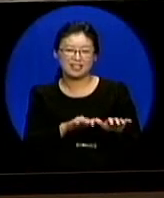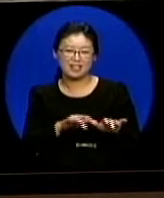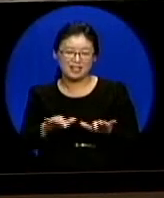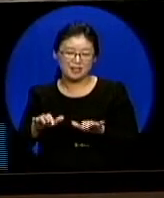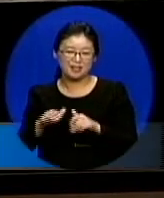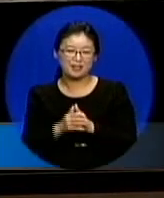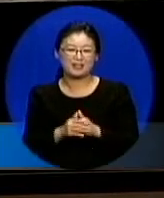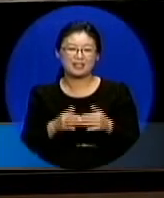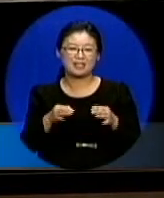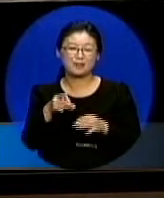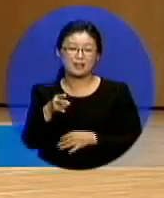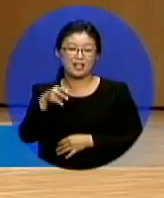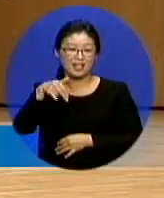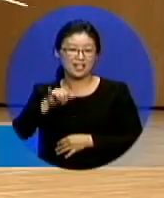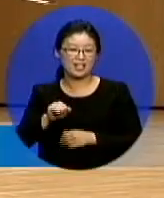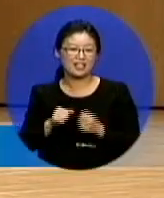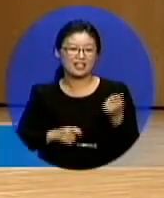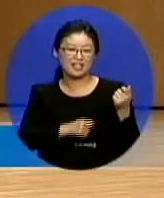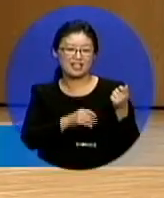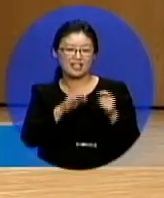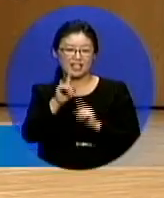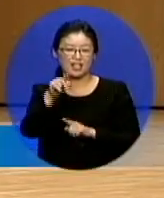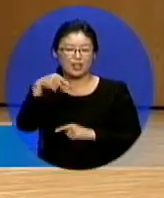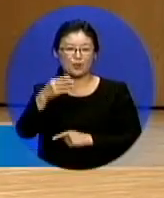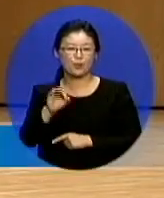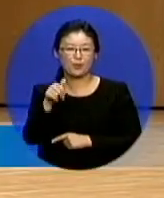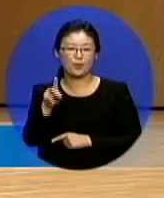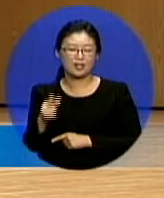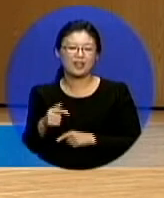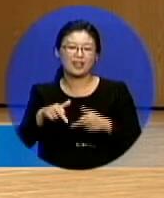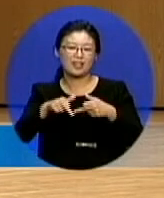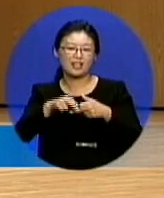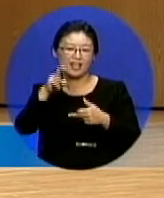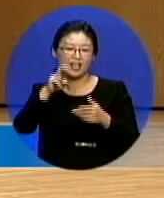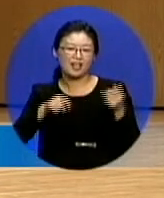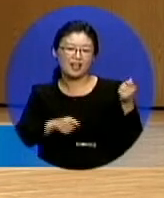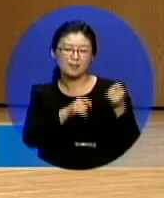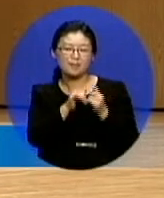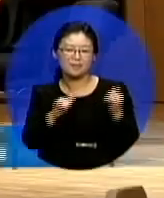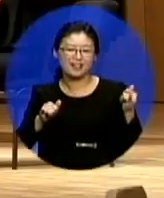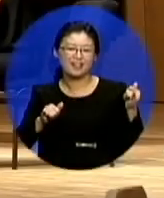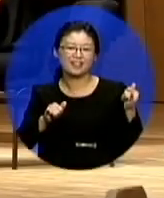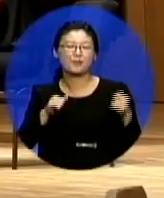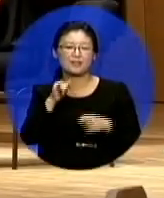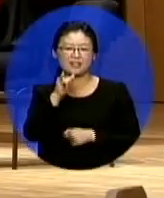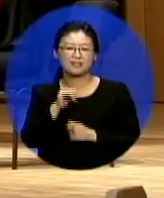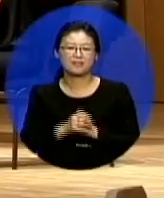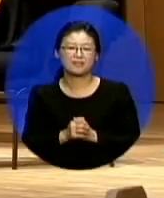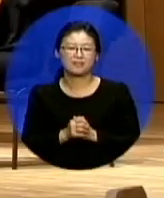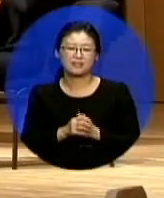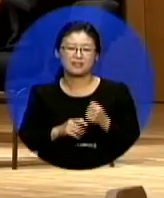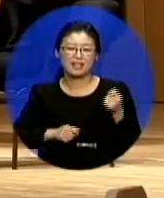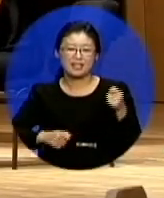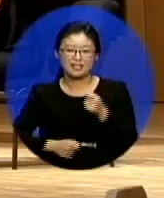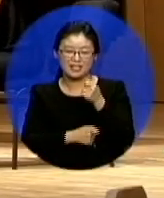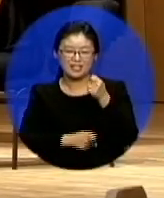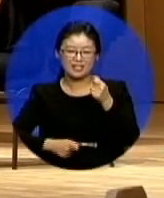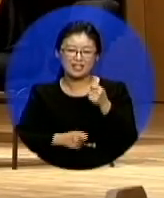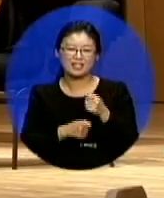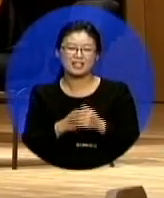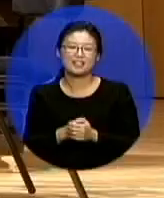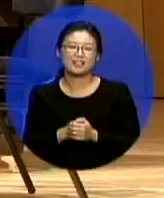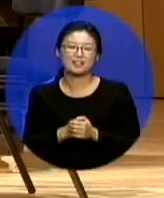연주회에는 피아니스트 김예지 씨와 바이올리스트 이동현 씨 등 장애 음악가들의 공연이 이어졌으며 첼리스트 유지현